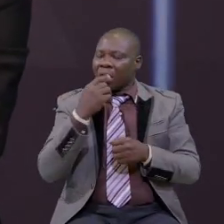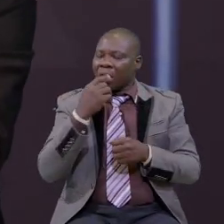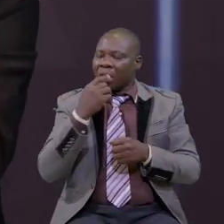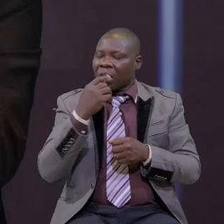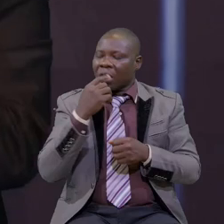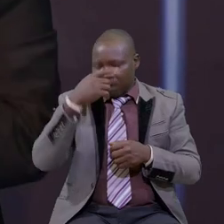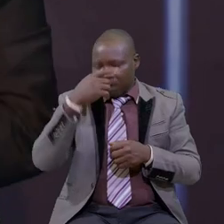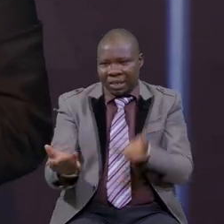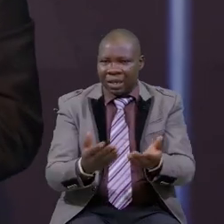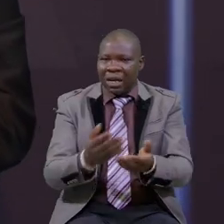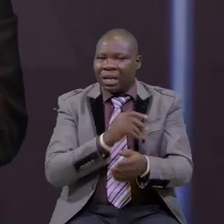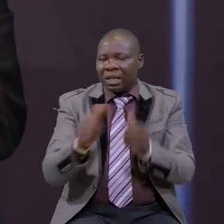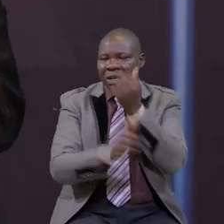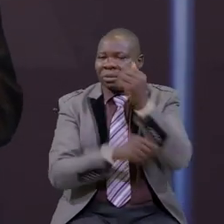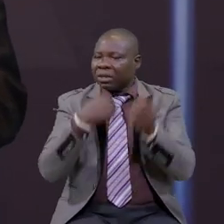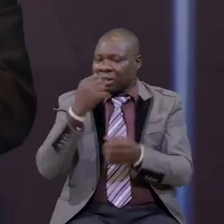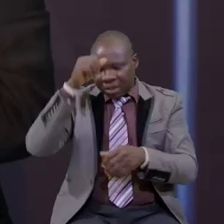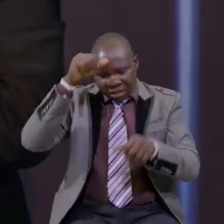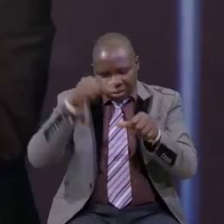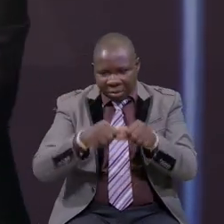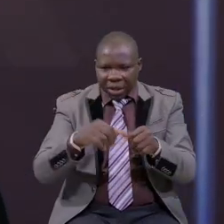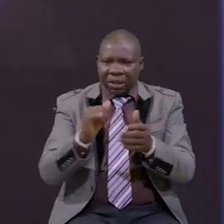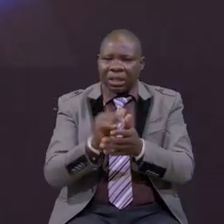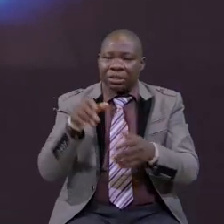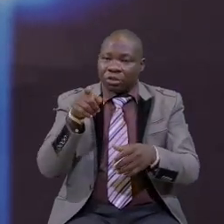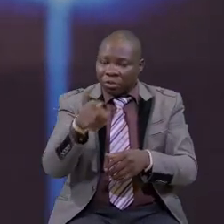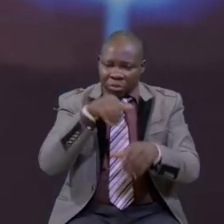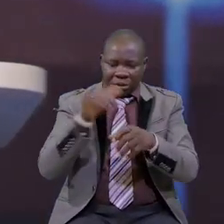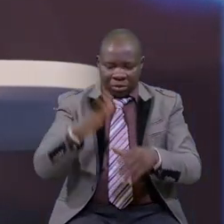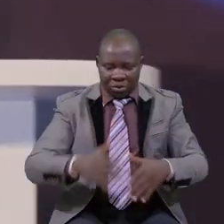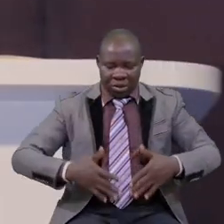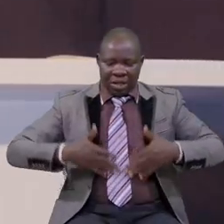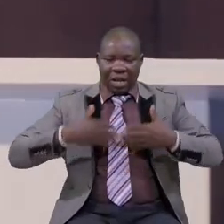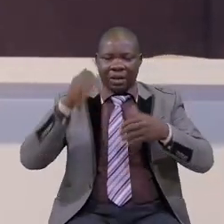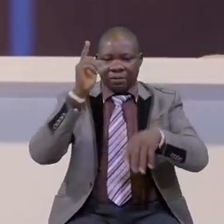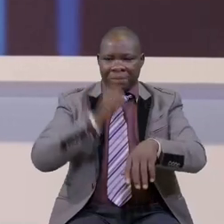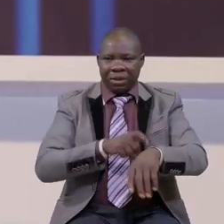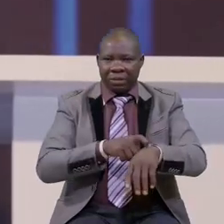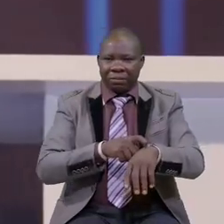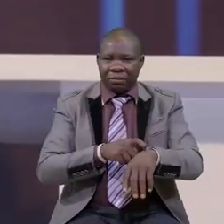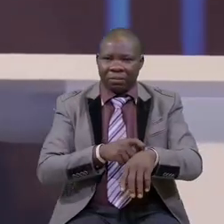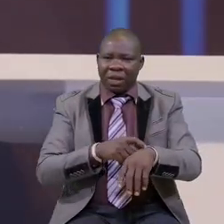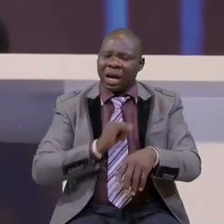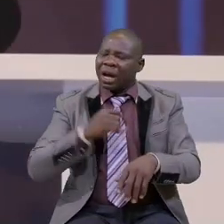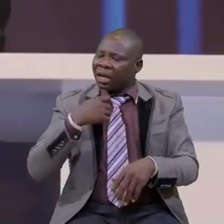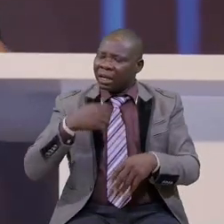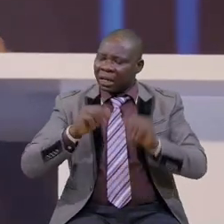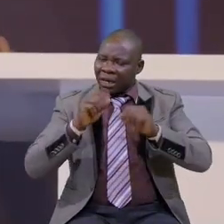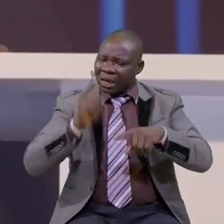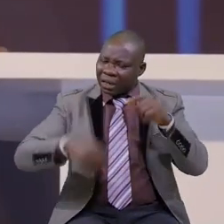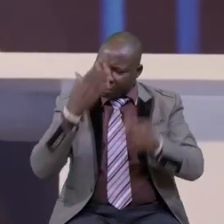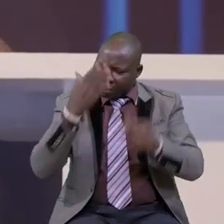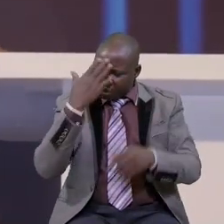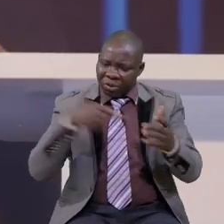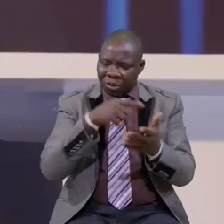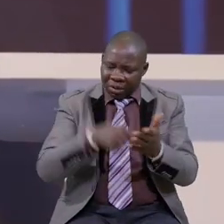Abraham répondit, mon enfant, souviens-toi que tu as reçu tes biens pendant ta vie. Vous savez, est-ce que vous comprenez cela? Je n'aurais pas compris cela. Instruction